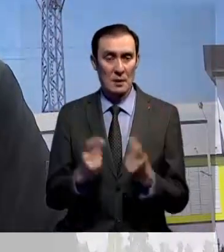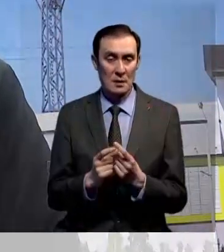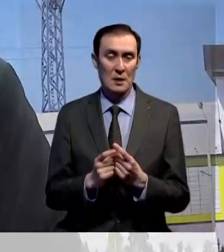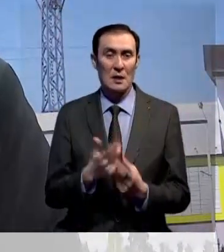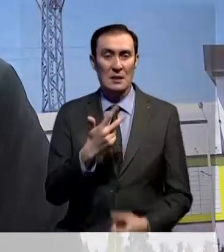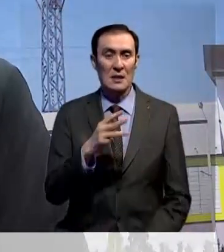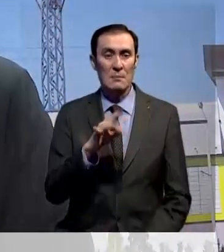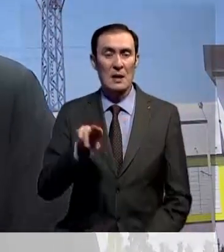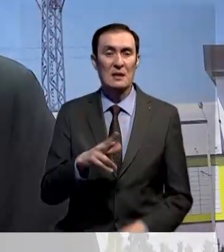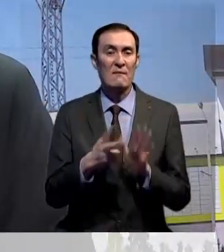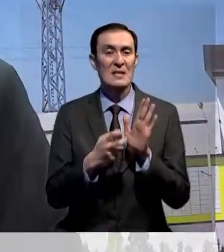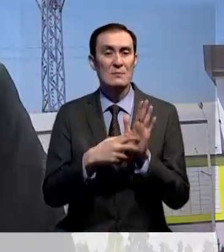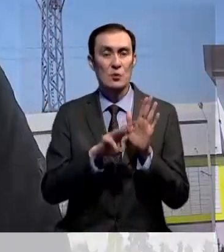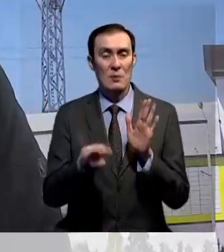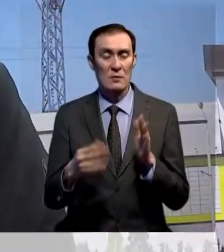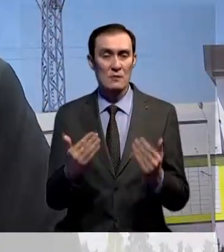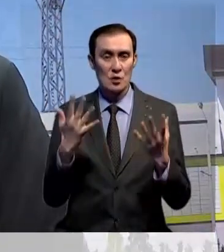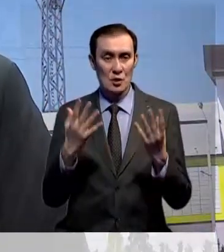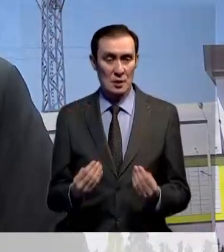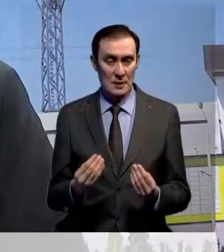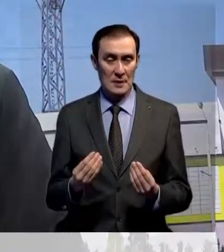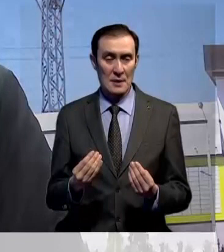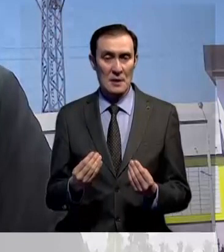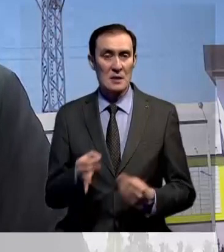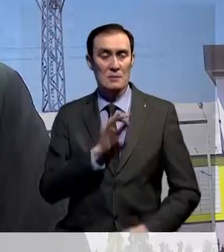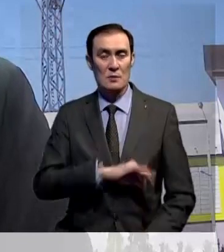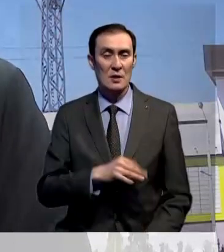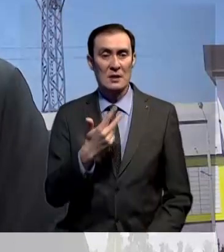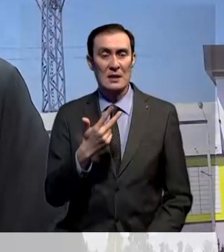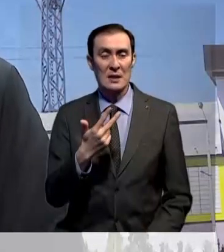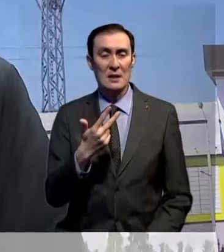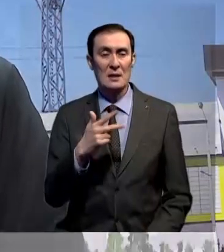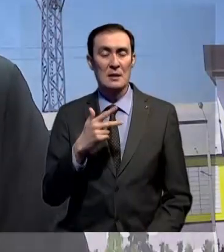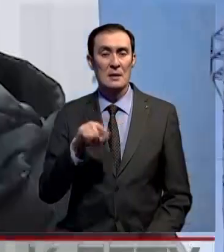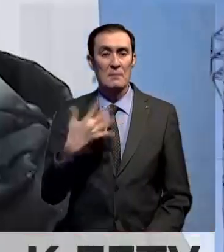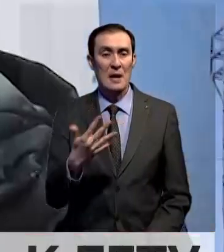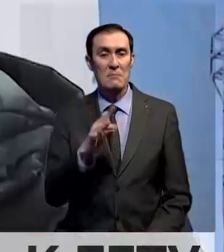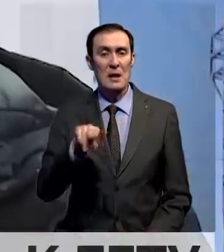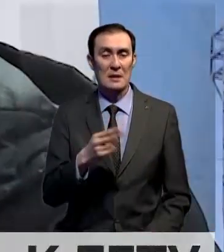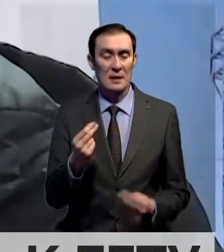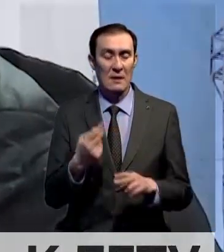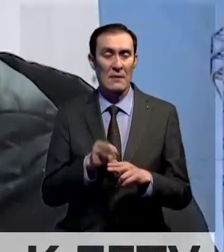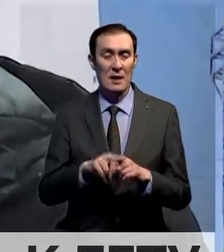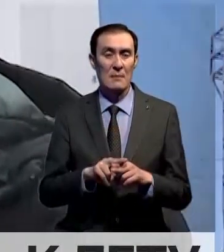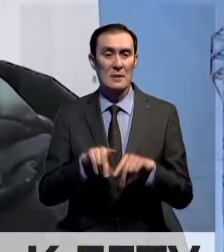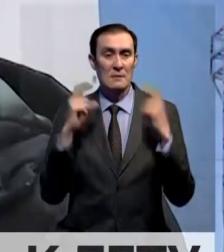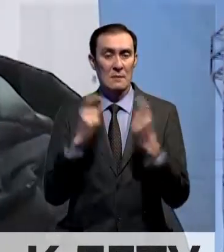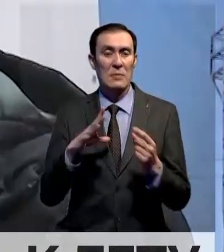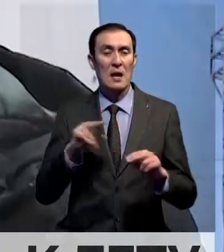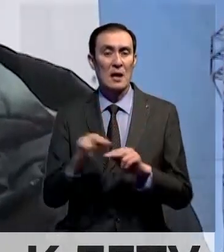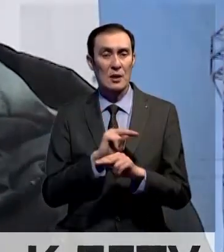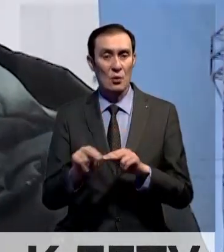3 миллиарда 800 миллионов. На сегодняшний день освоено 3,5 миллиарда тенге. В этом объекте были